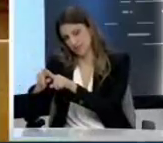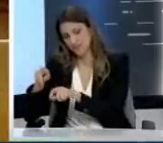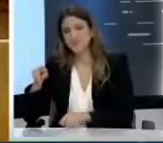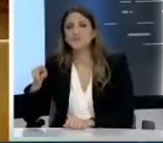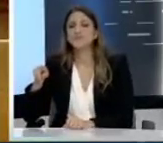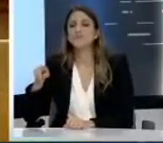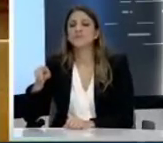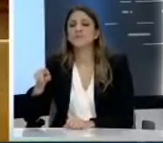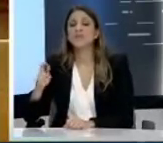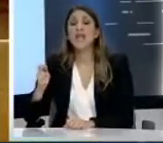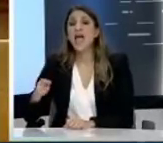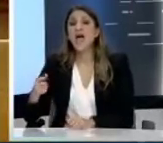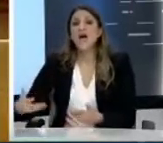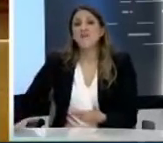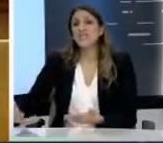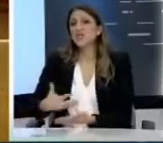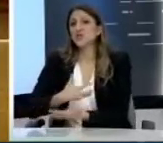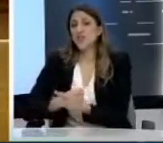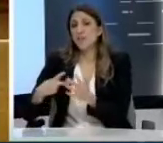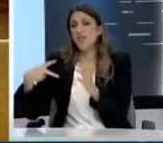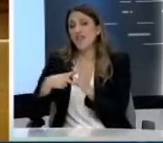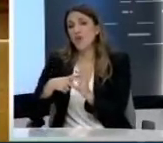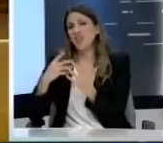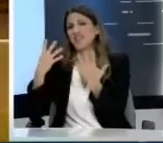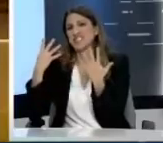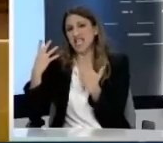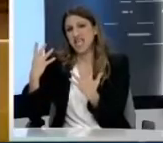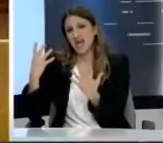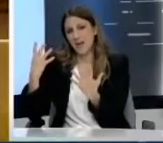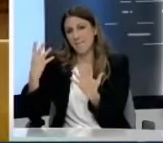οικογένειες. Τι είχε το 2009?